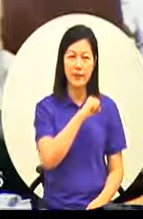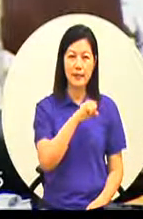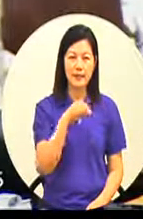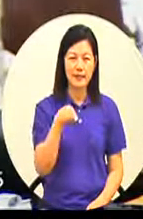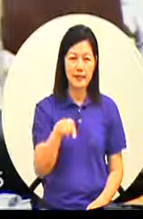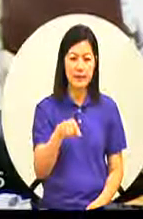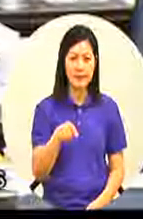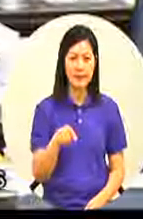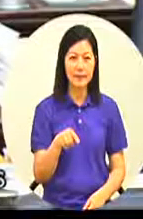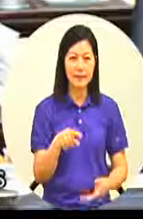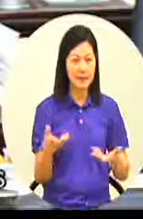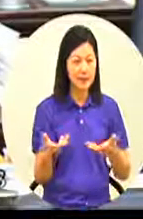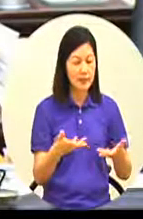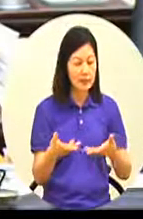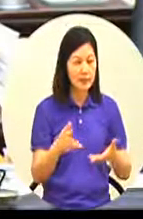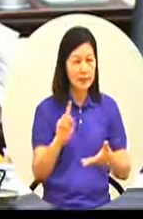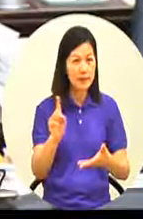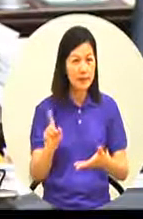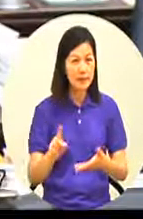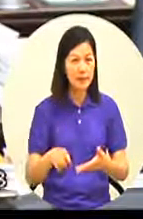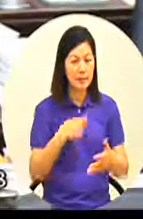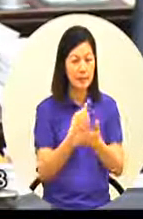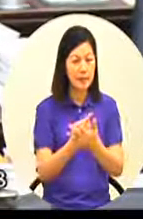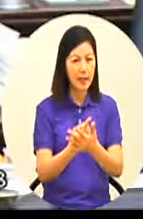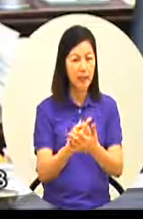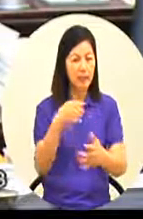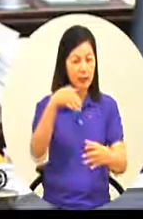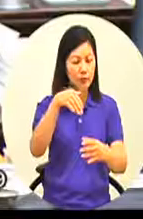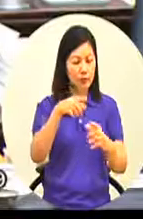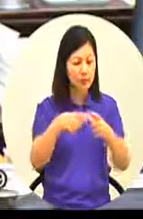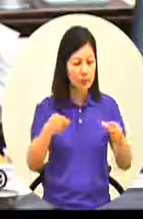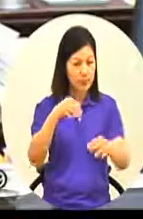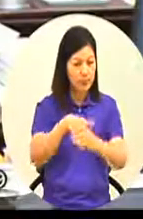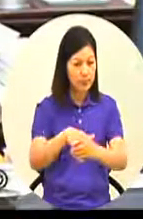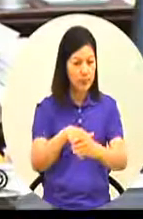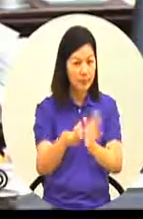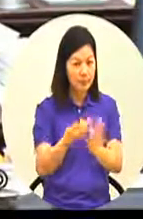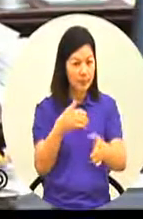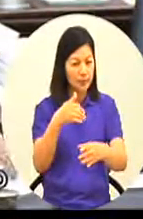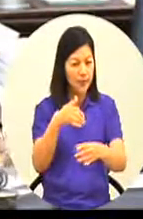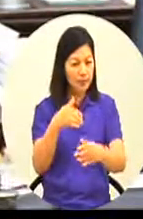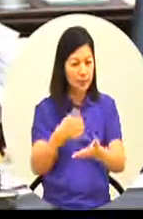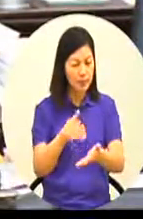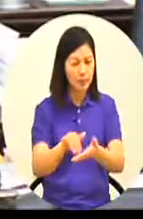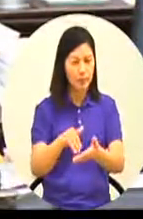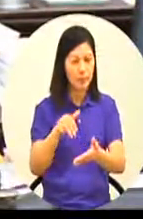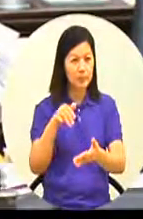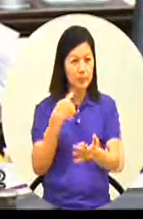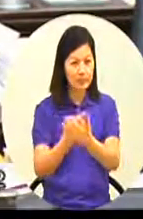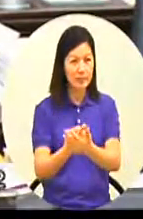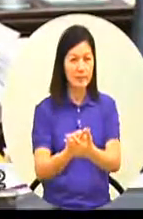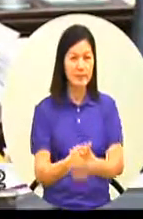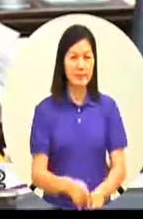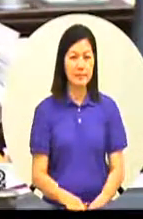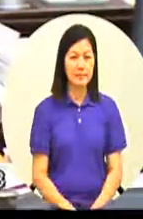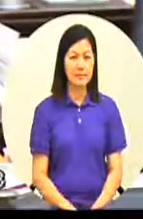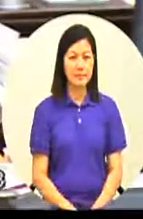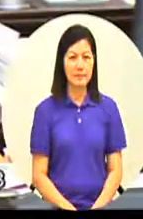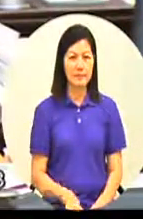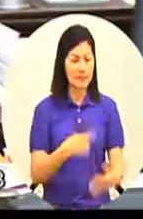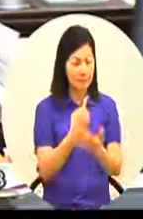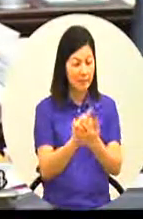个议题，叫就是所谓的参与式投票哈，参与式预算啊，参与式预算。那其实参与式预算